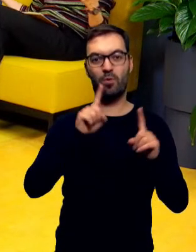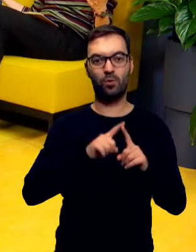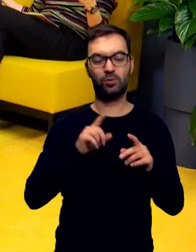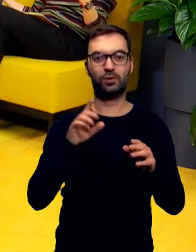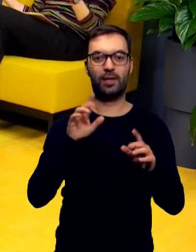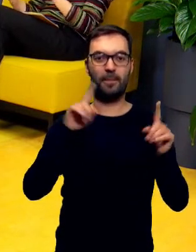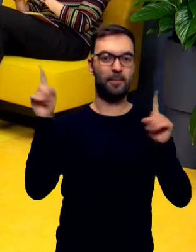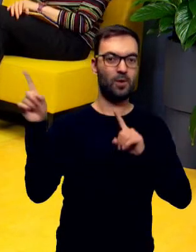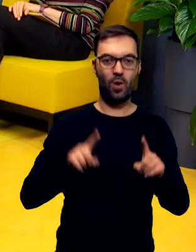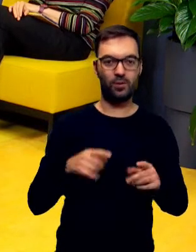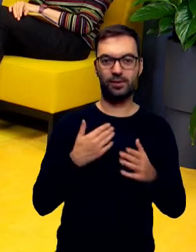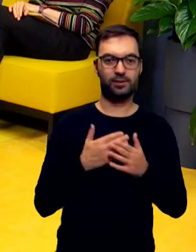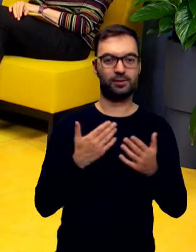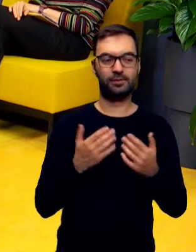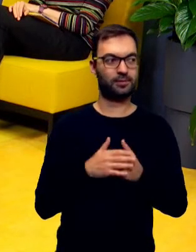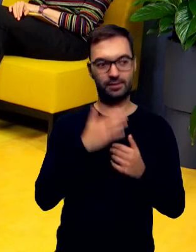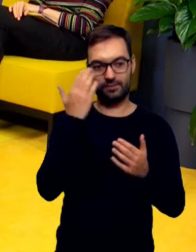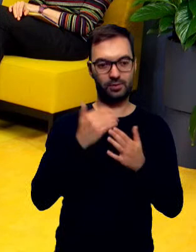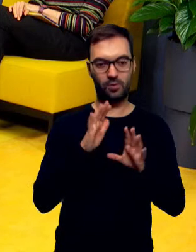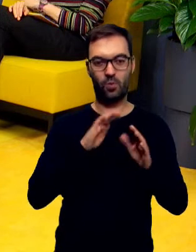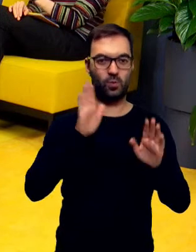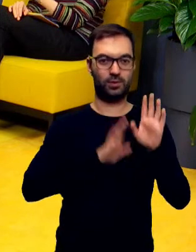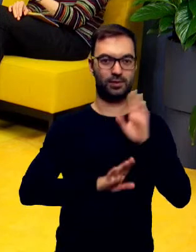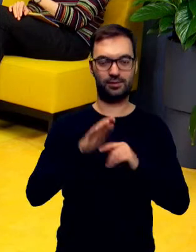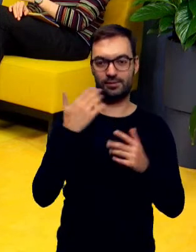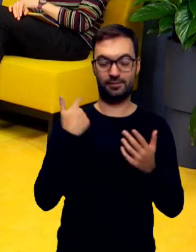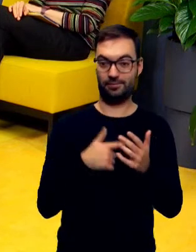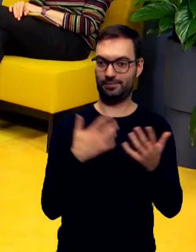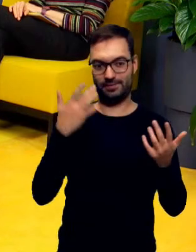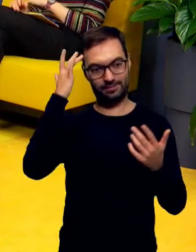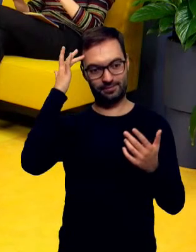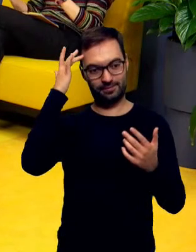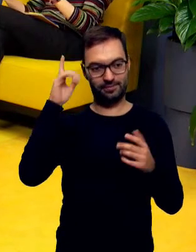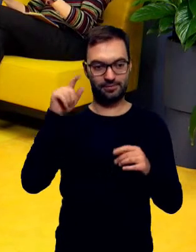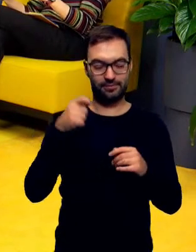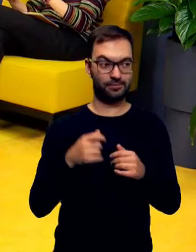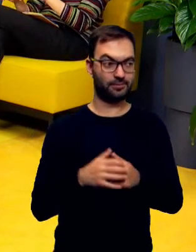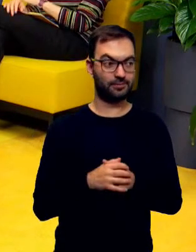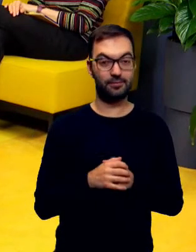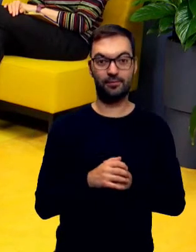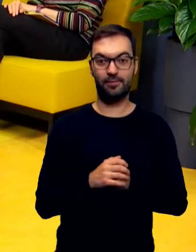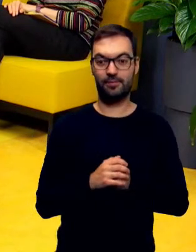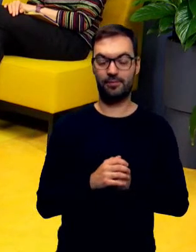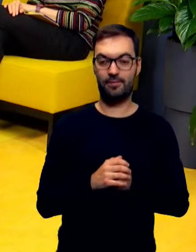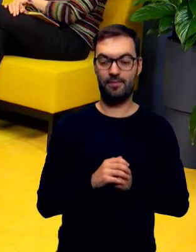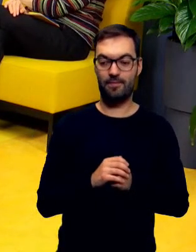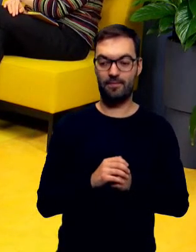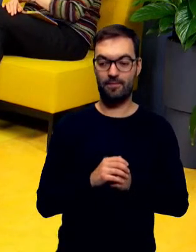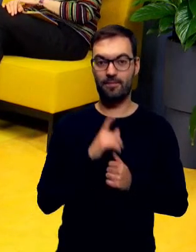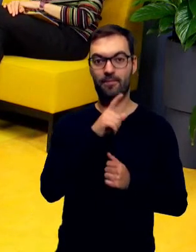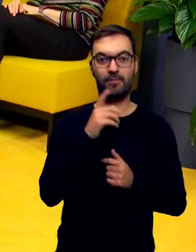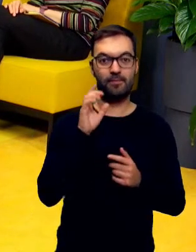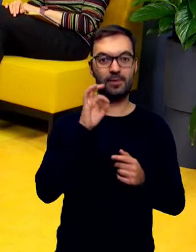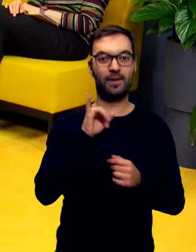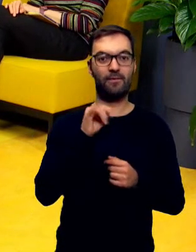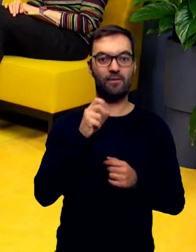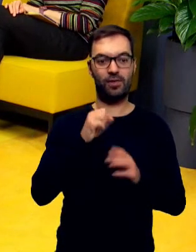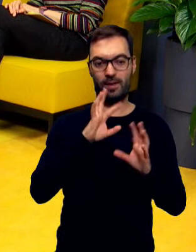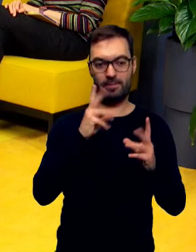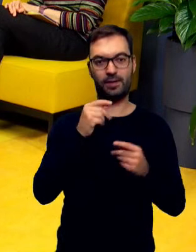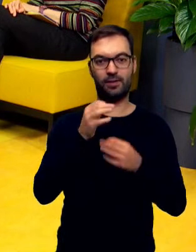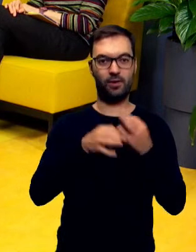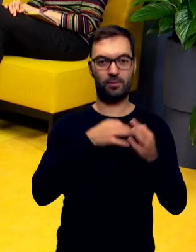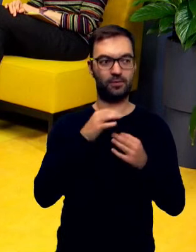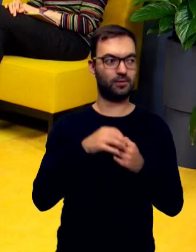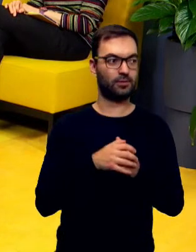pioruny i tak dalej? Nie wiem, bo to chyba jakoś tak już nazwane jest, ale pani Iwona piękniej to